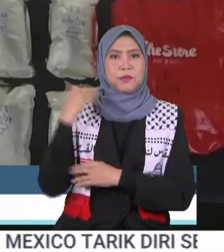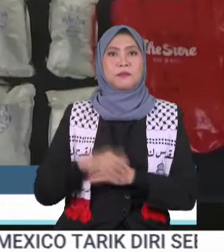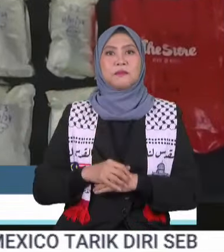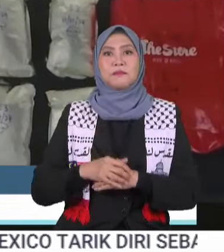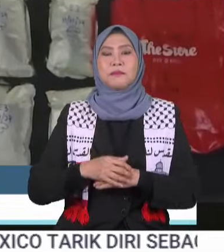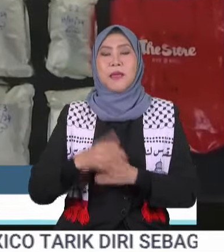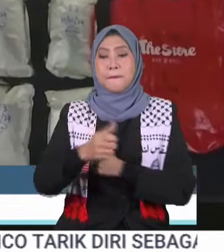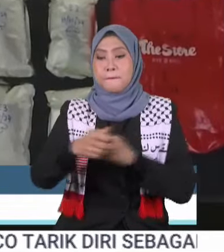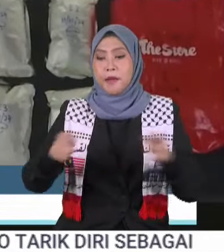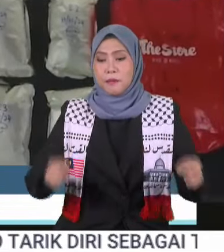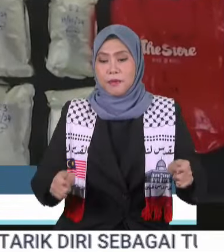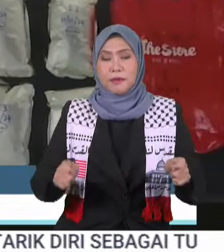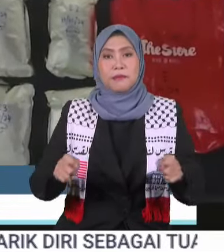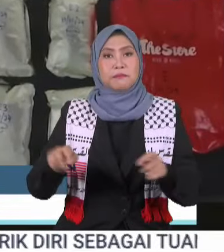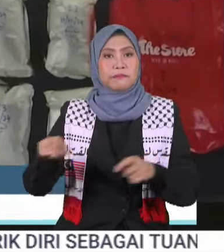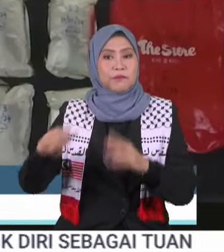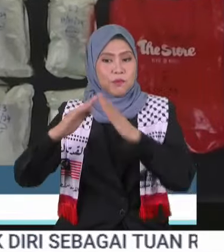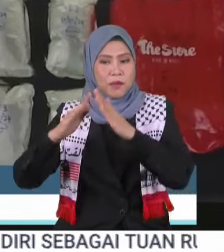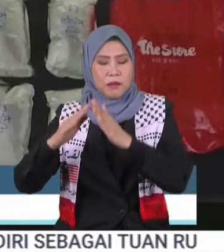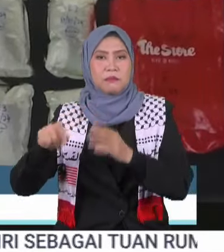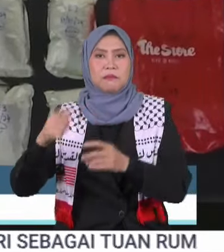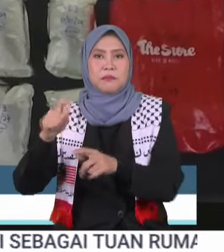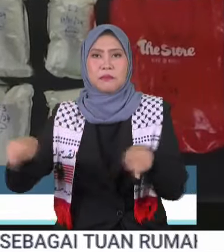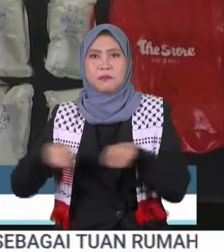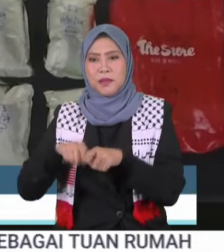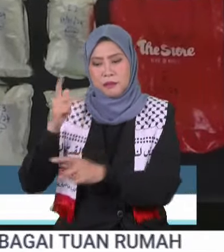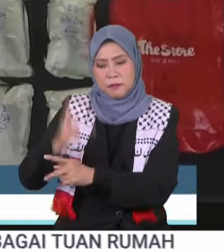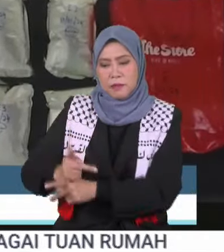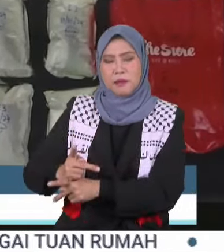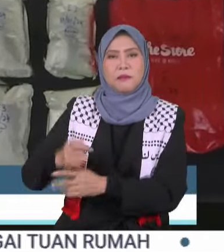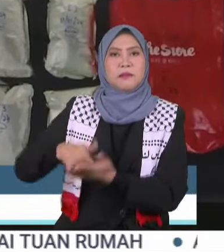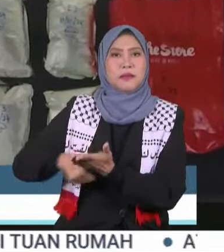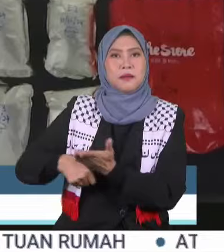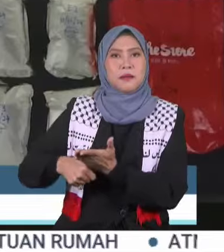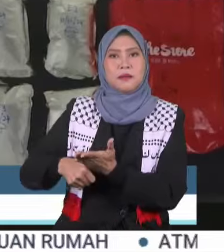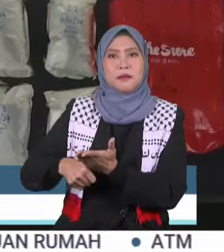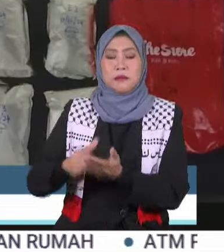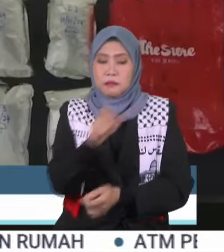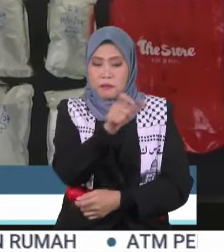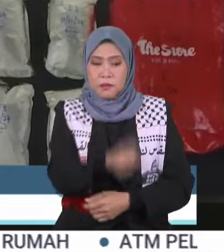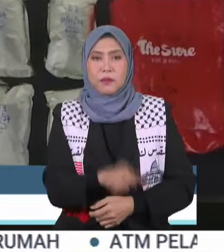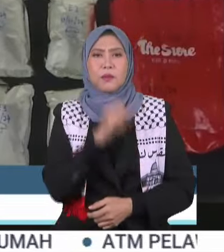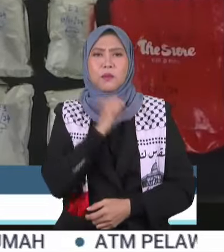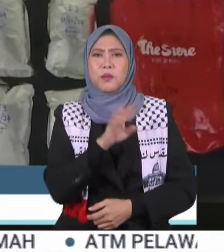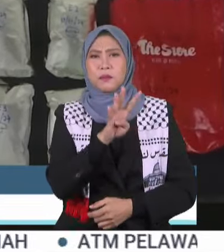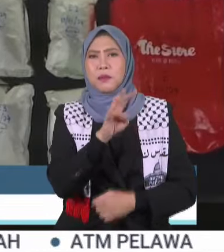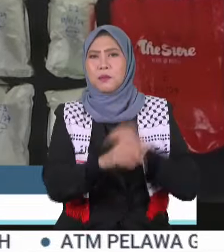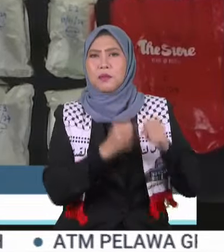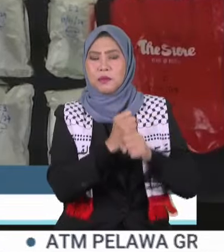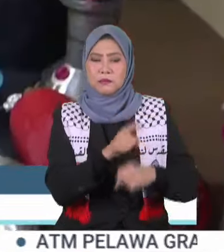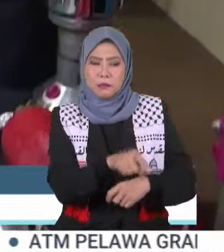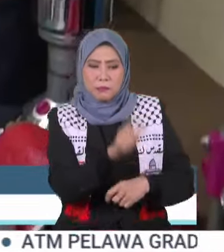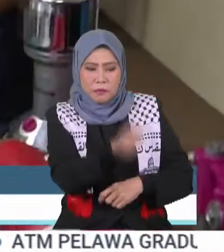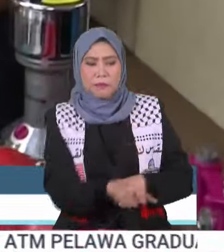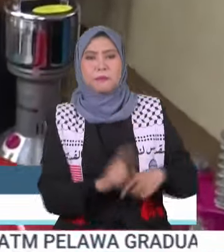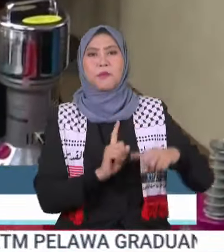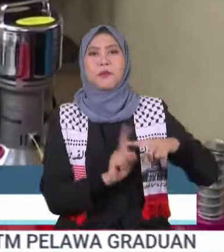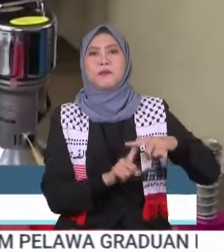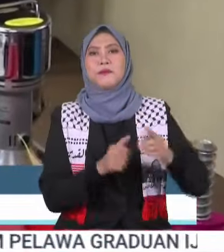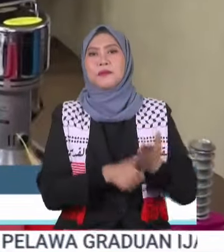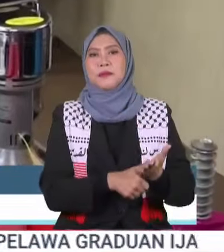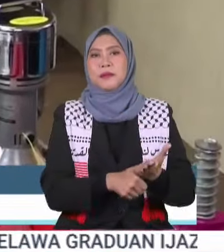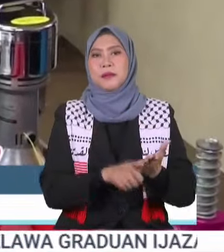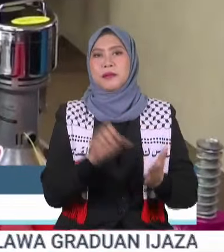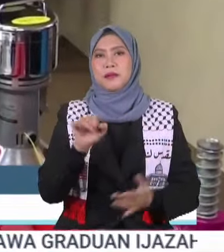Apartment sebagai stor penyimpanan dadah sebelum diedarkan salah seorang suspek berusia 40-an didapati positif saabu